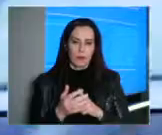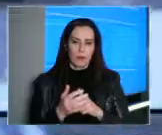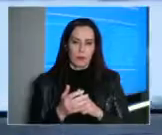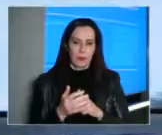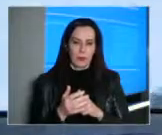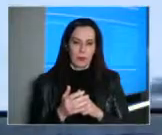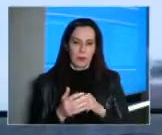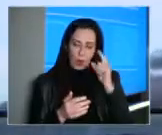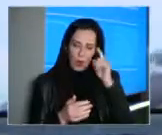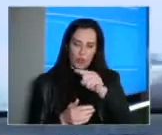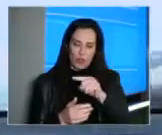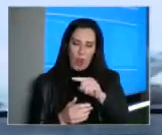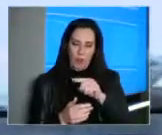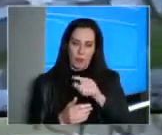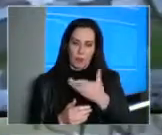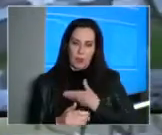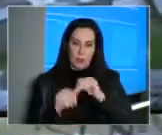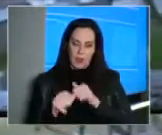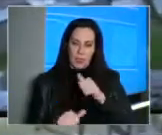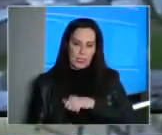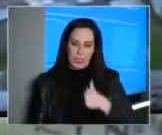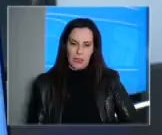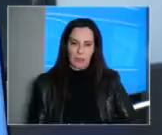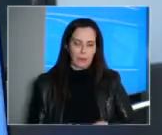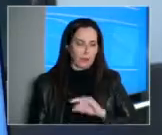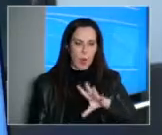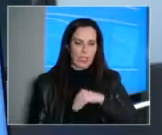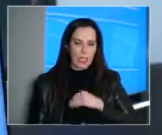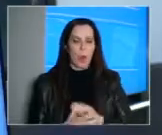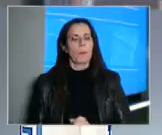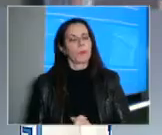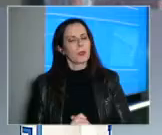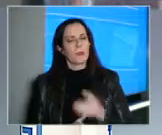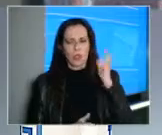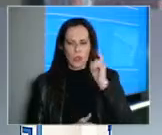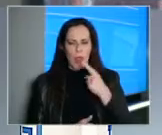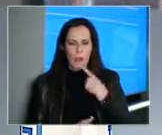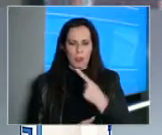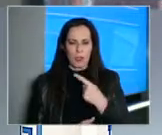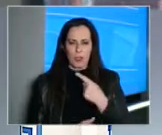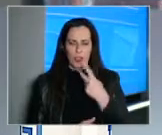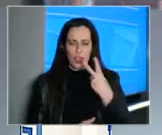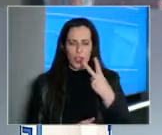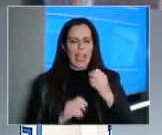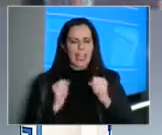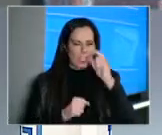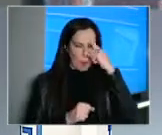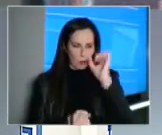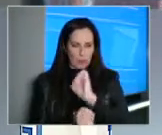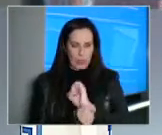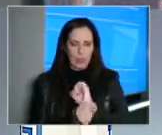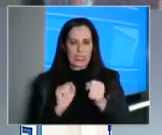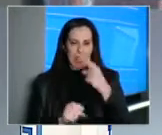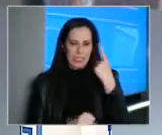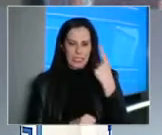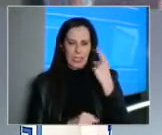שפרווז מושרף חשב שהוא הולך לקבל תמיכה מהסינים, הם נתנו לו כתף קרה. טוב, בוא נשמע, אמרתי ששני טייסים נפלו בשבי, למעשה זה טייס